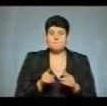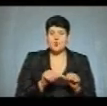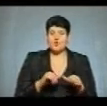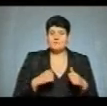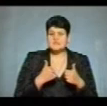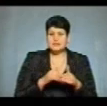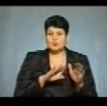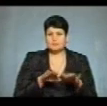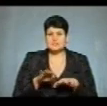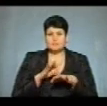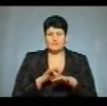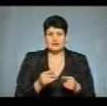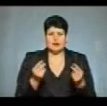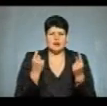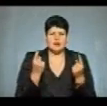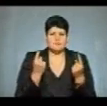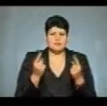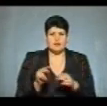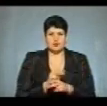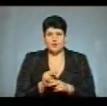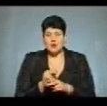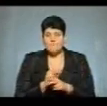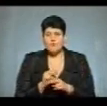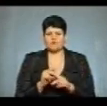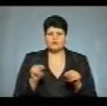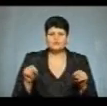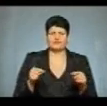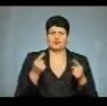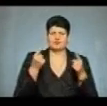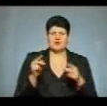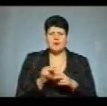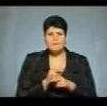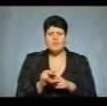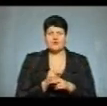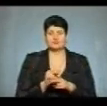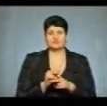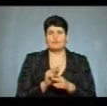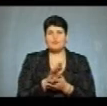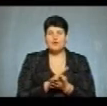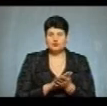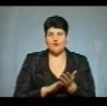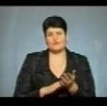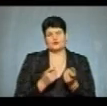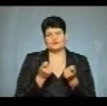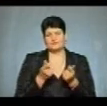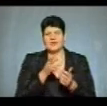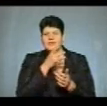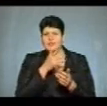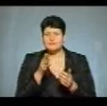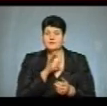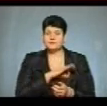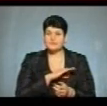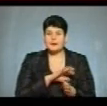після проведення капітального ремонту, відновлювального ремонту, продовжують його термін експлуатації.